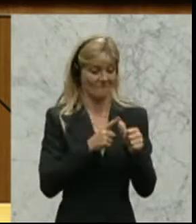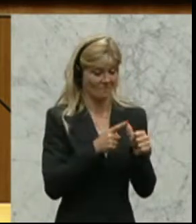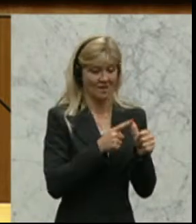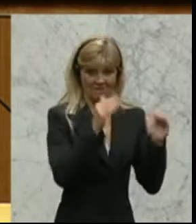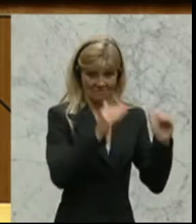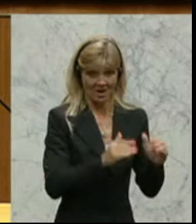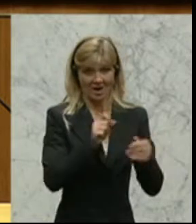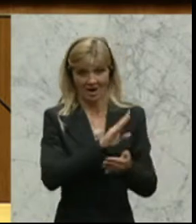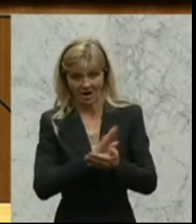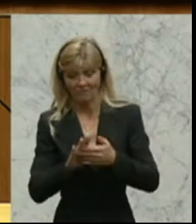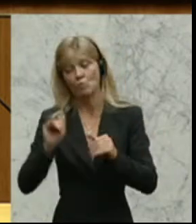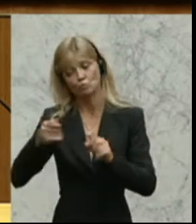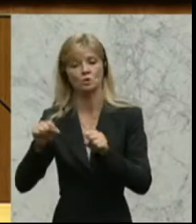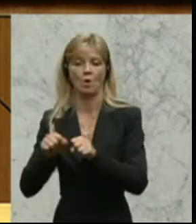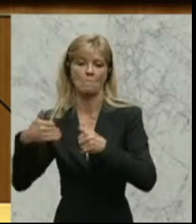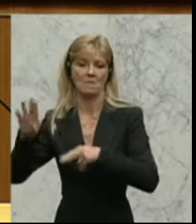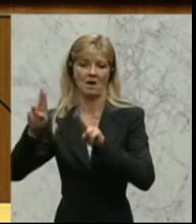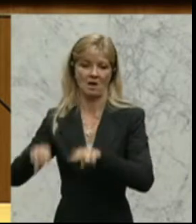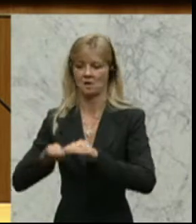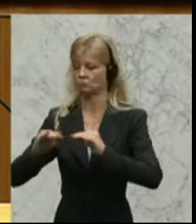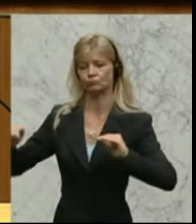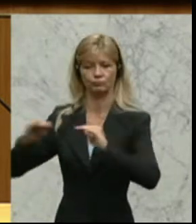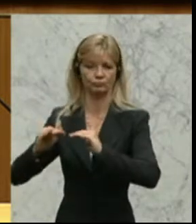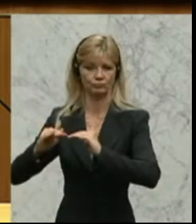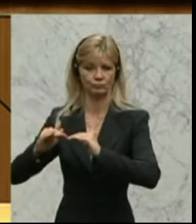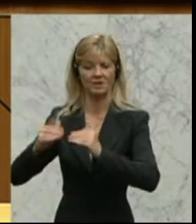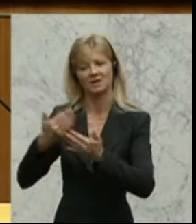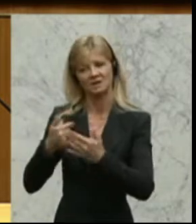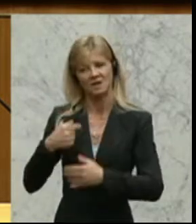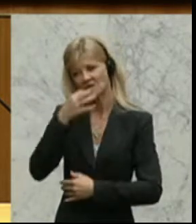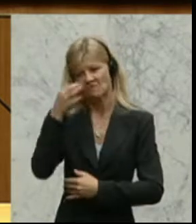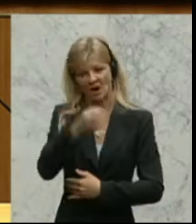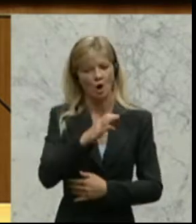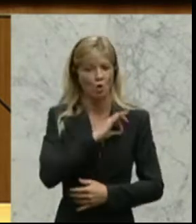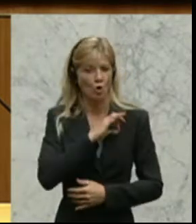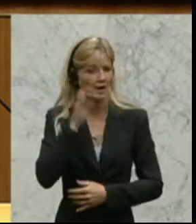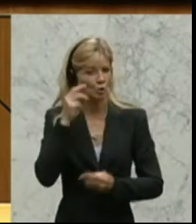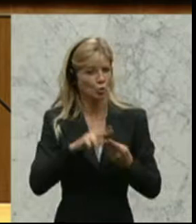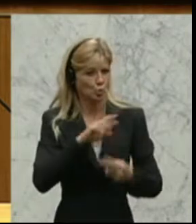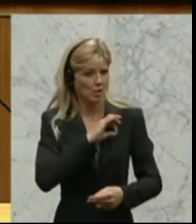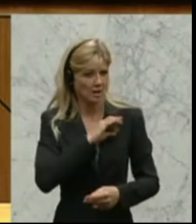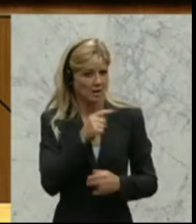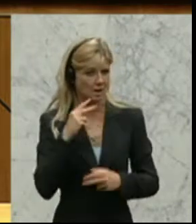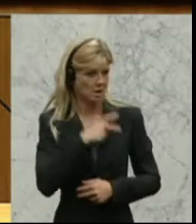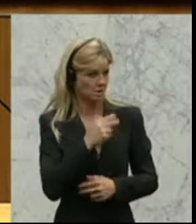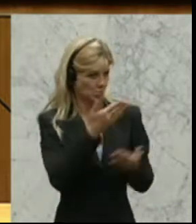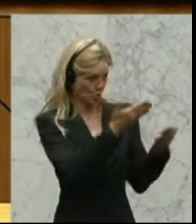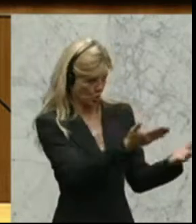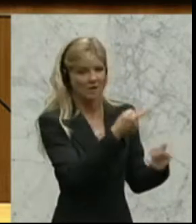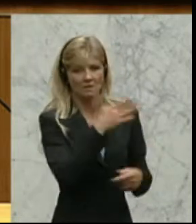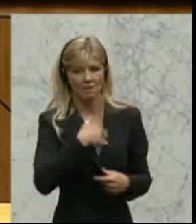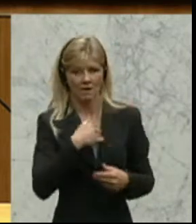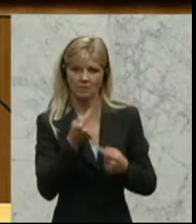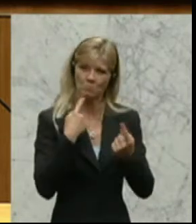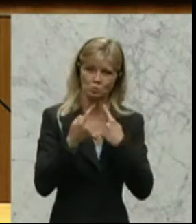da möchte ich eine Frage an die Kollegen und Kolleginnen von der SPÖ stellen, weil sie ja so gerne über Gerechtigkeit reden. Was ist denn dann